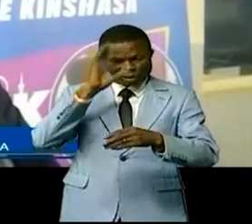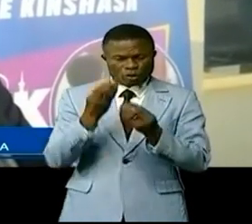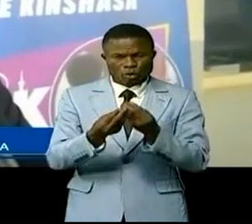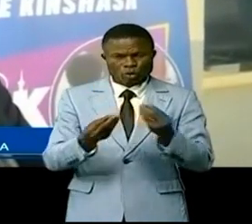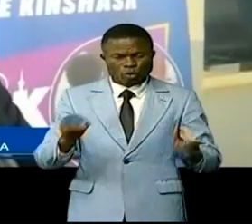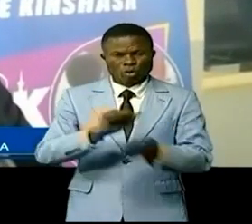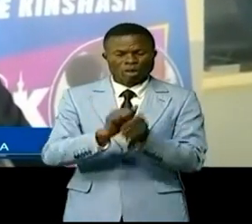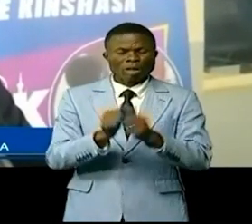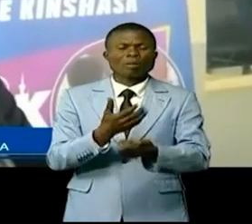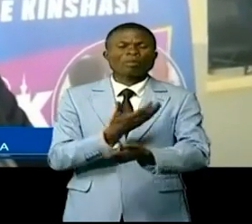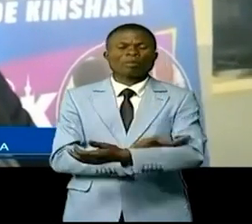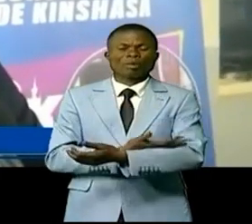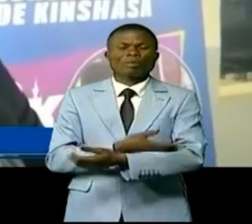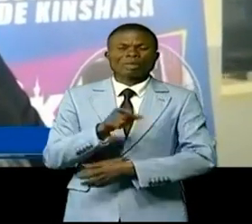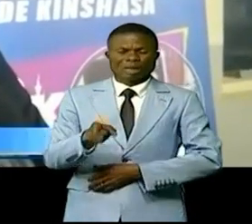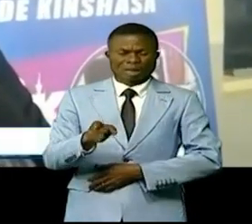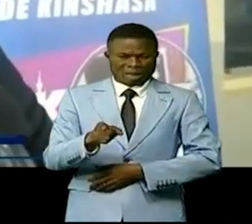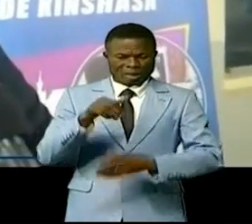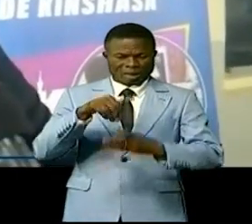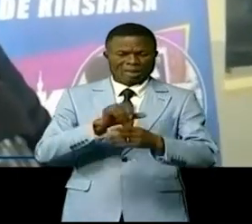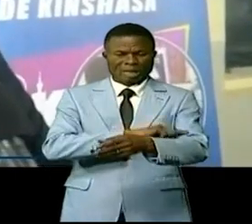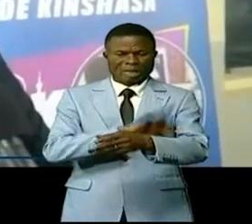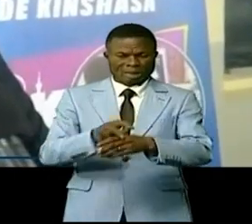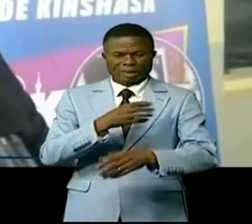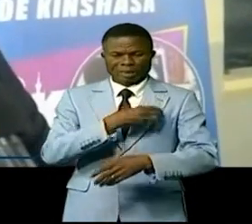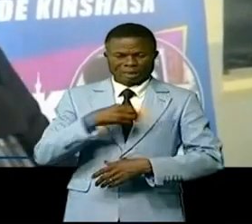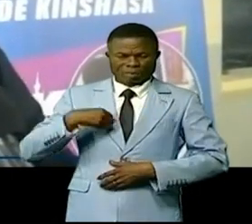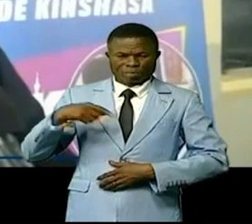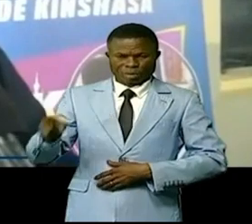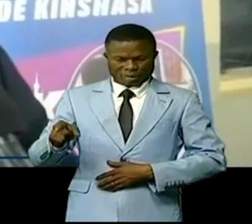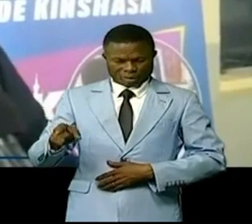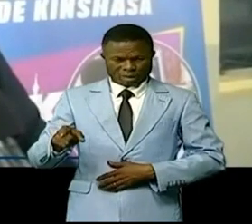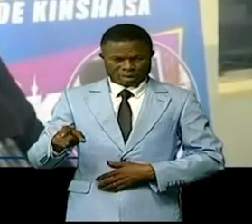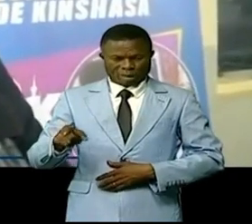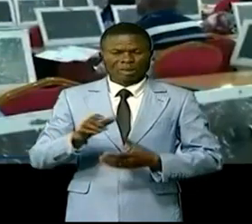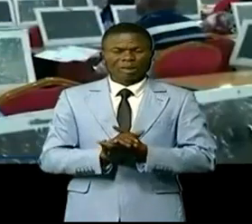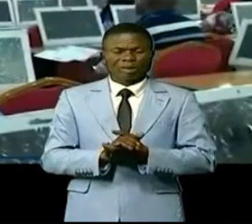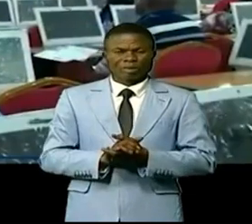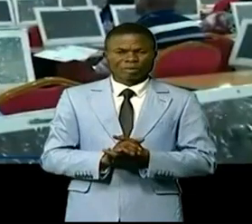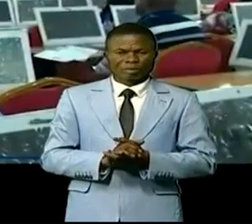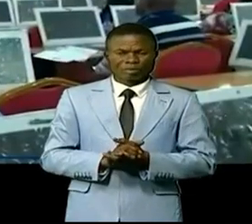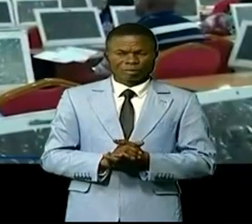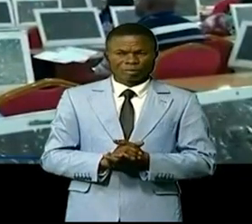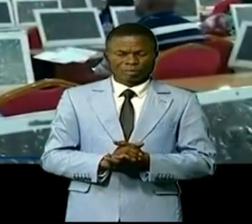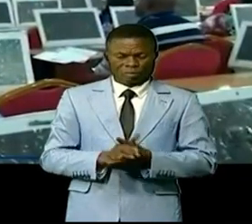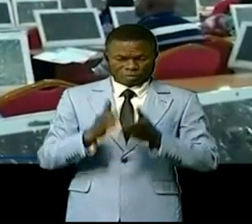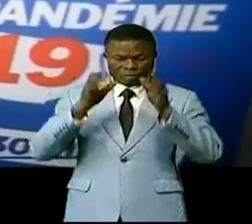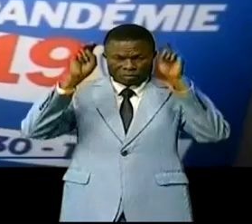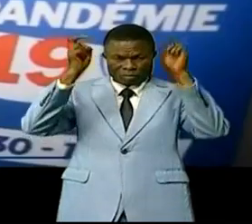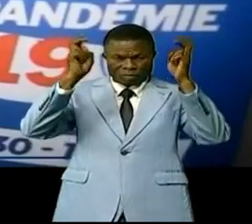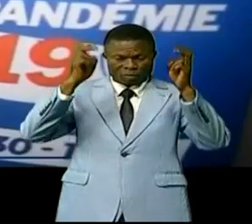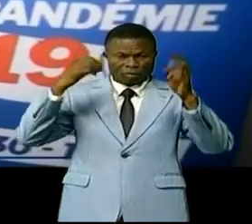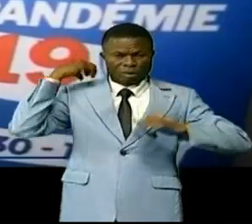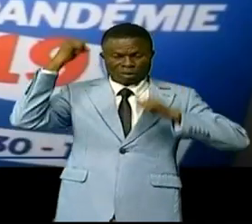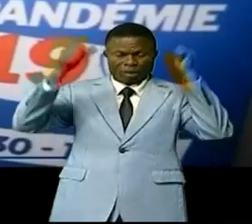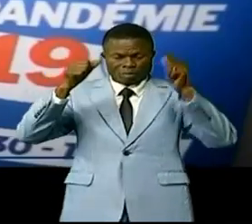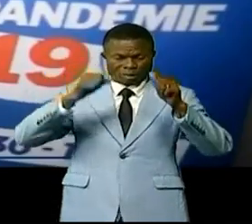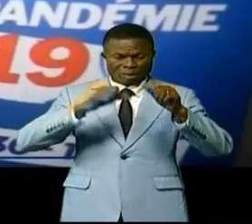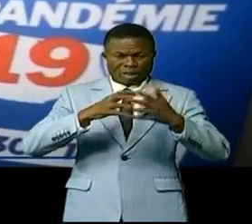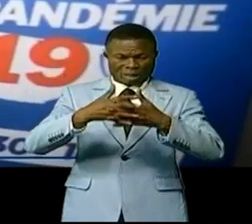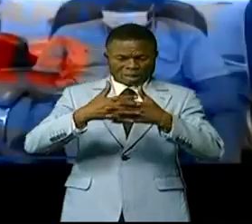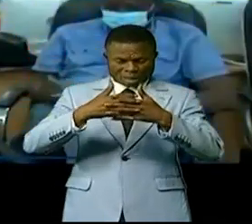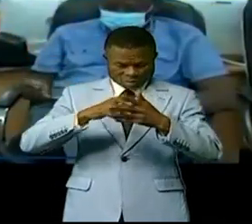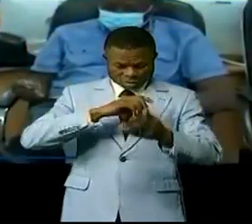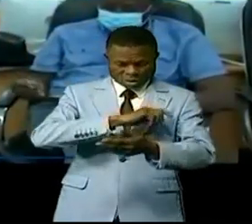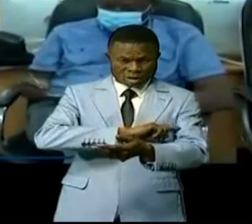pour nous apprendre à améliorer notre pratique en échographie fœtale. Placé sous le thème « Pratique de l'échographie